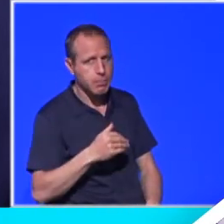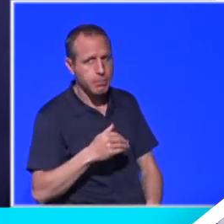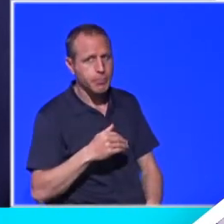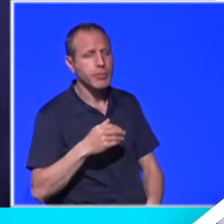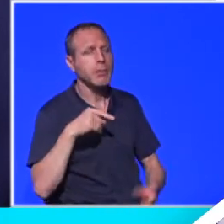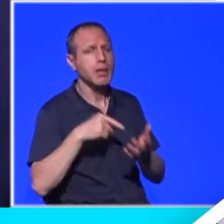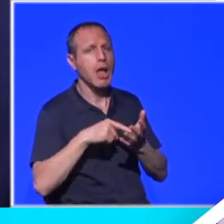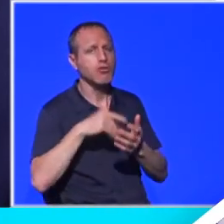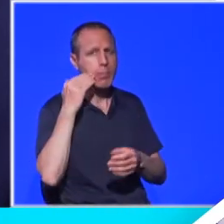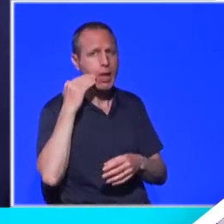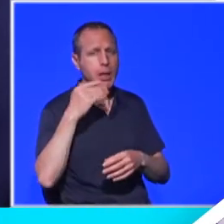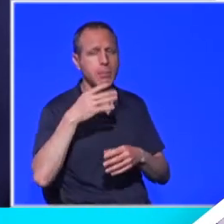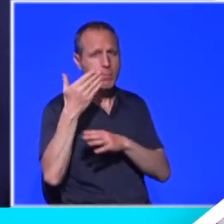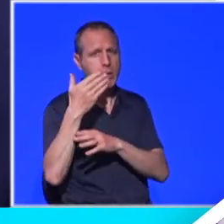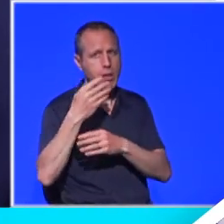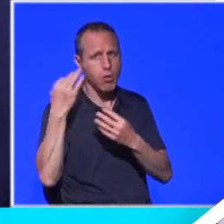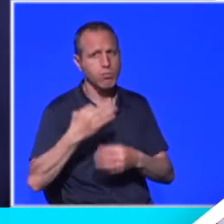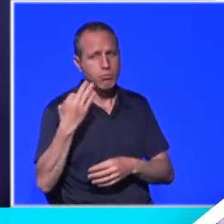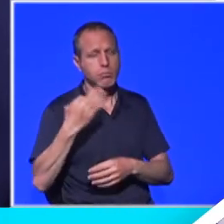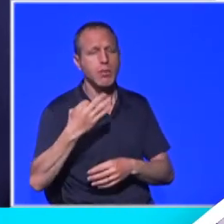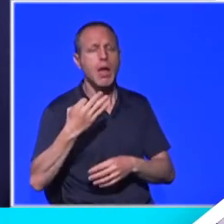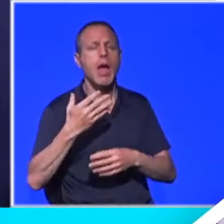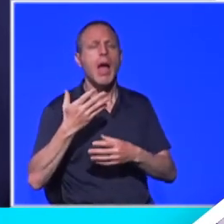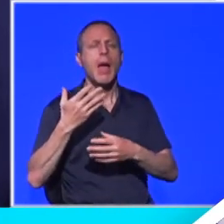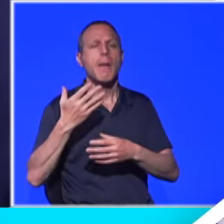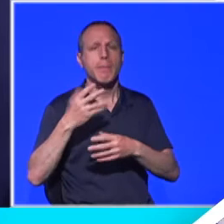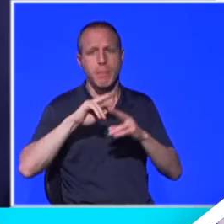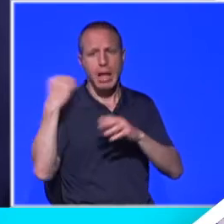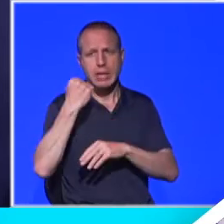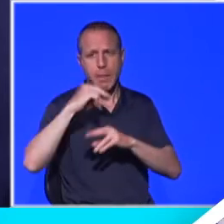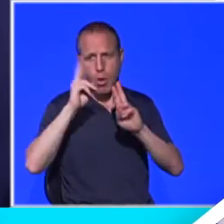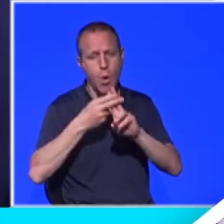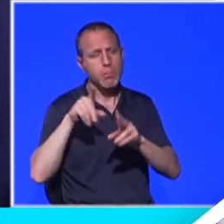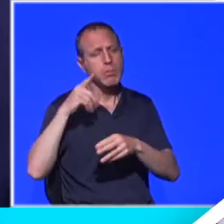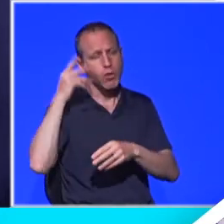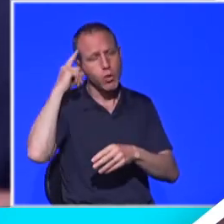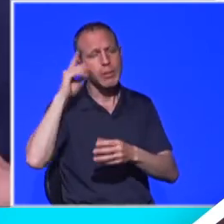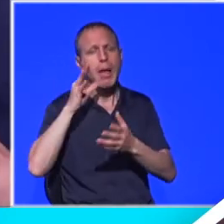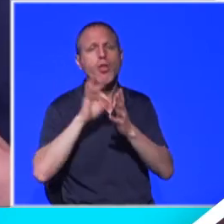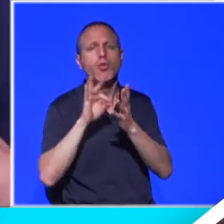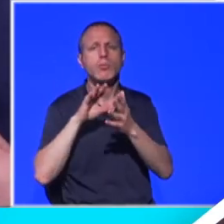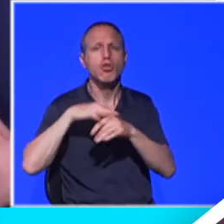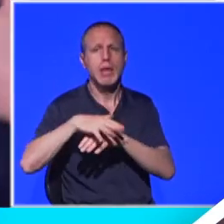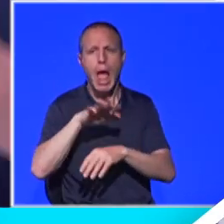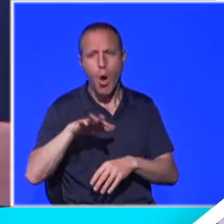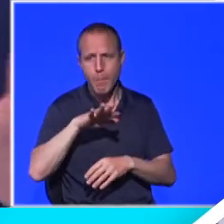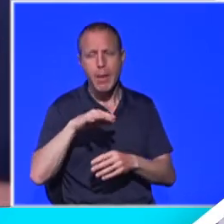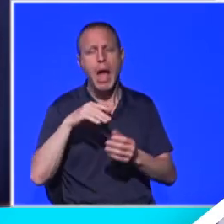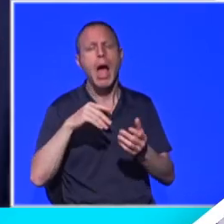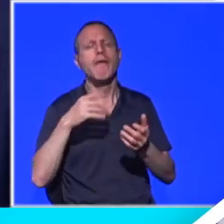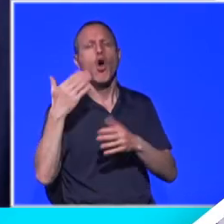כבר אנחנו מכירים נתונים של איך זה הולך להשפיע על הצמיחה באירופה ובעוד מדינות, כי ארצות הברית גם